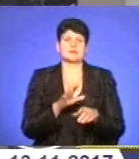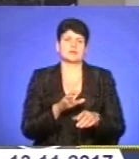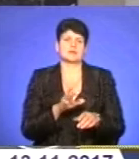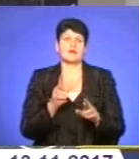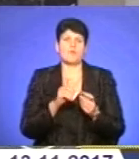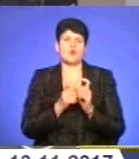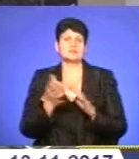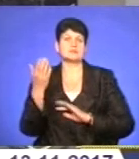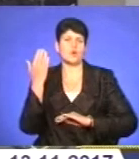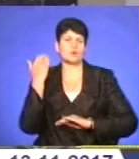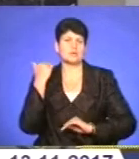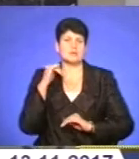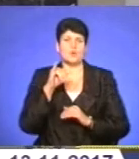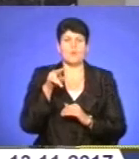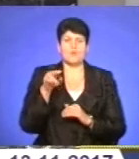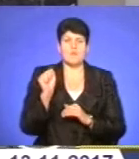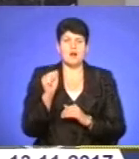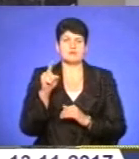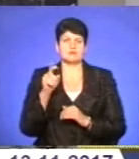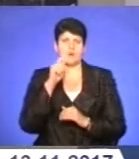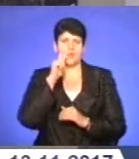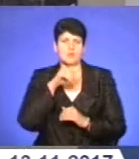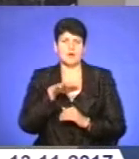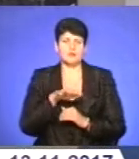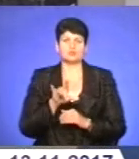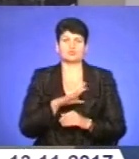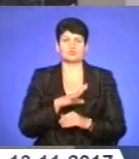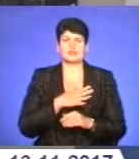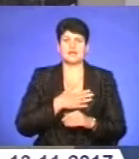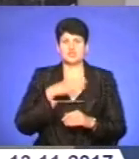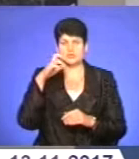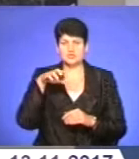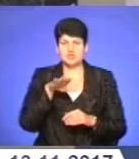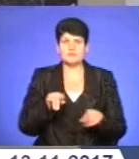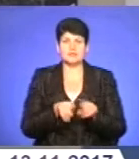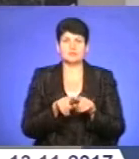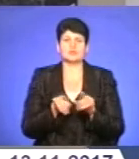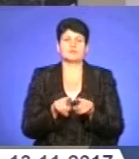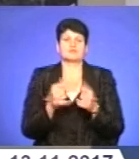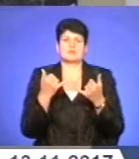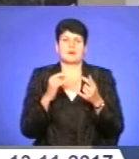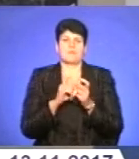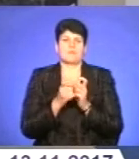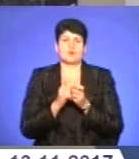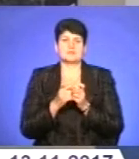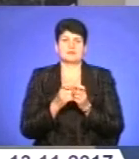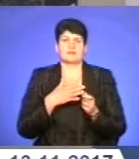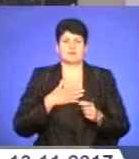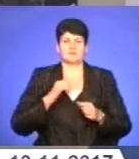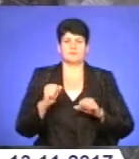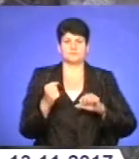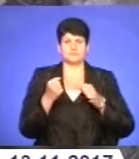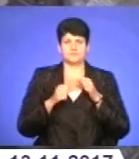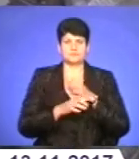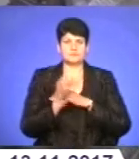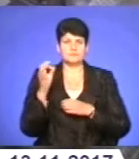боролися колись і УПА за Україну, щоб була наша держава, і так само зараз бореться і наші побратими на Сході.